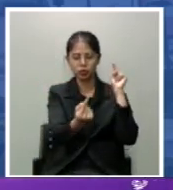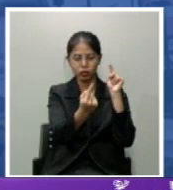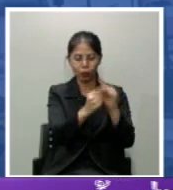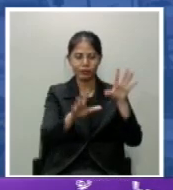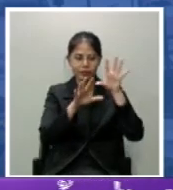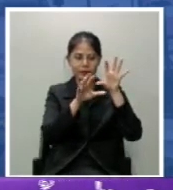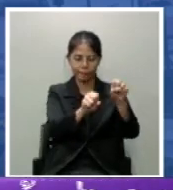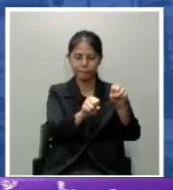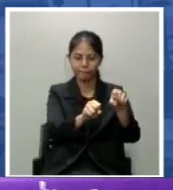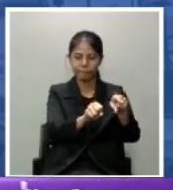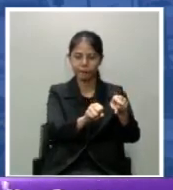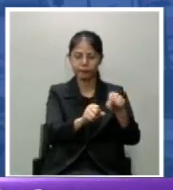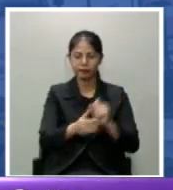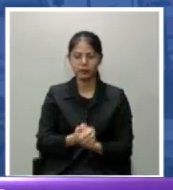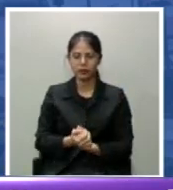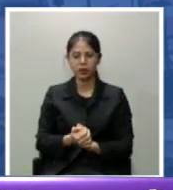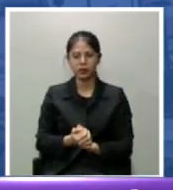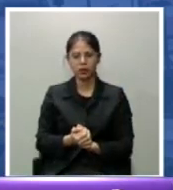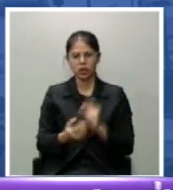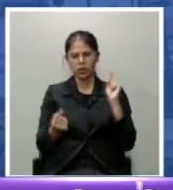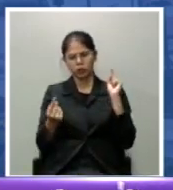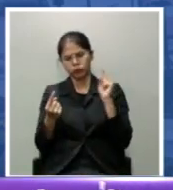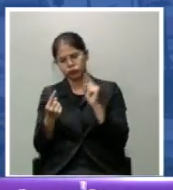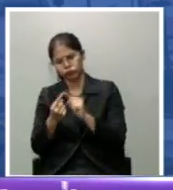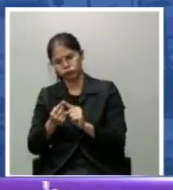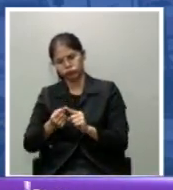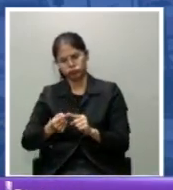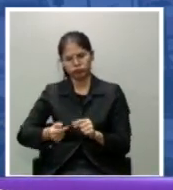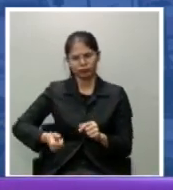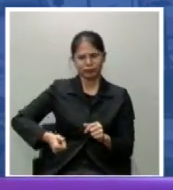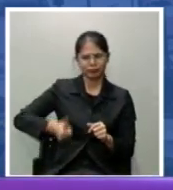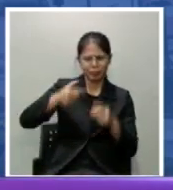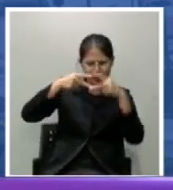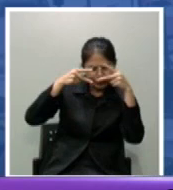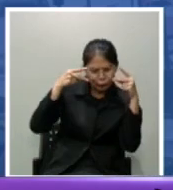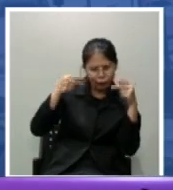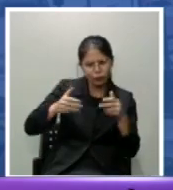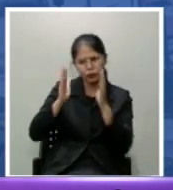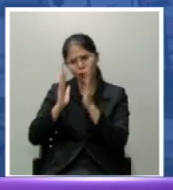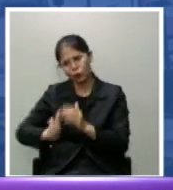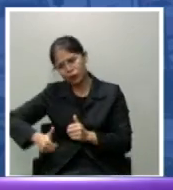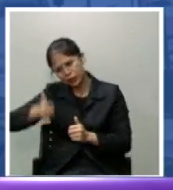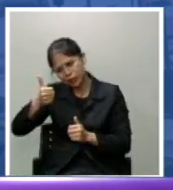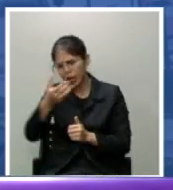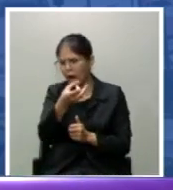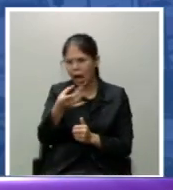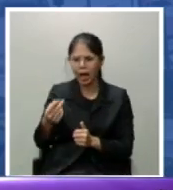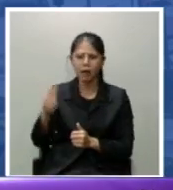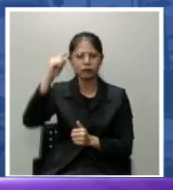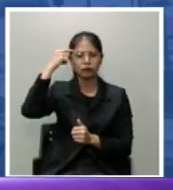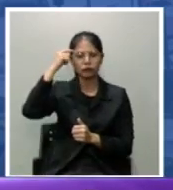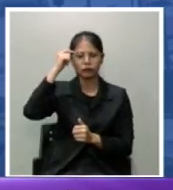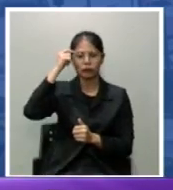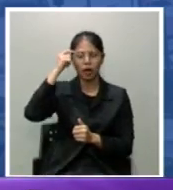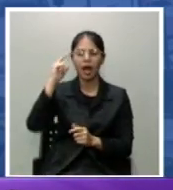ซึ่งผมยังไม่แน่ใจว่าจะเป็นพระเอกหรือผู้ร้ายในเรื่องนี้แต่ก็อยากจะบอกโดยใช้คำพูดของ